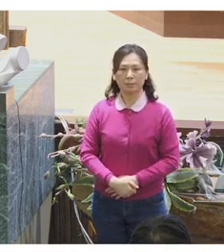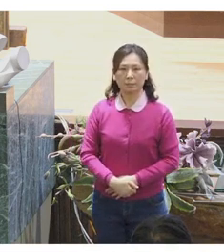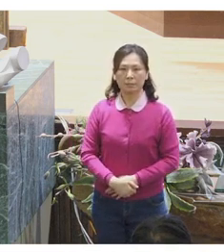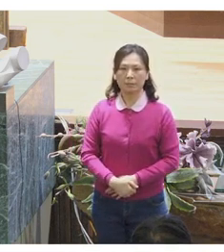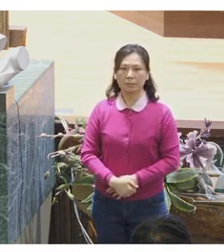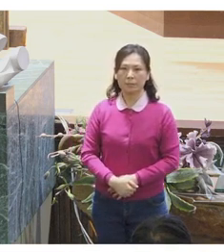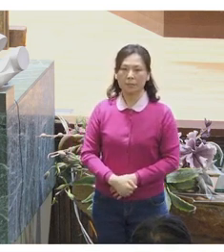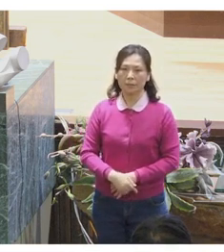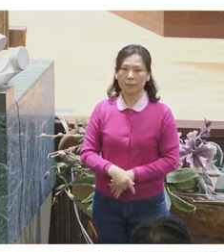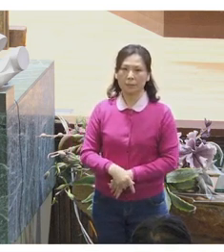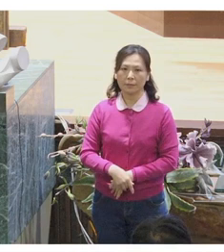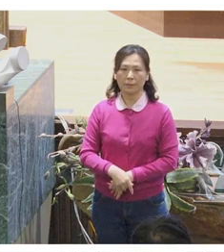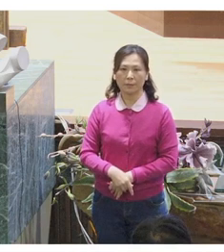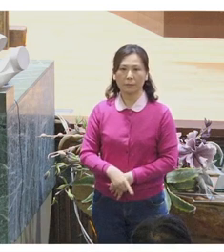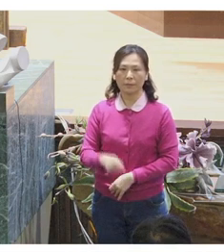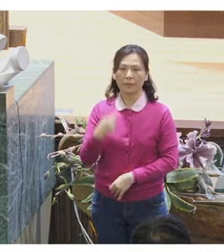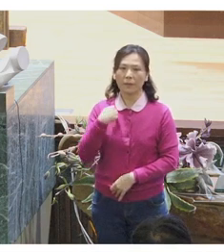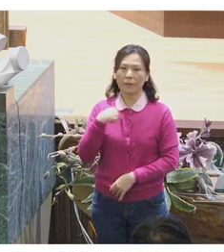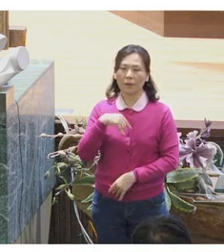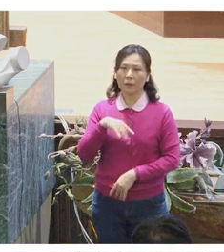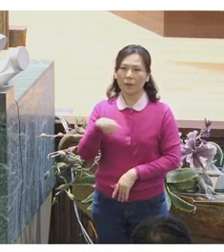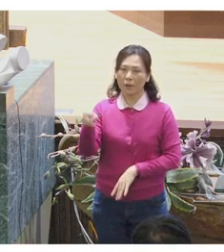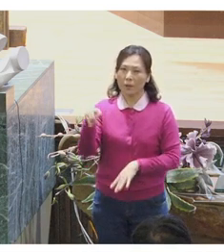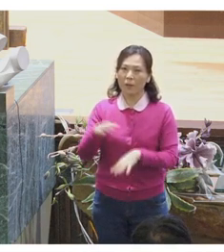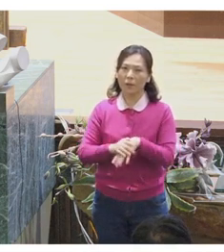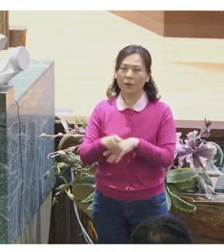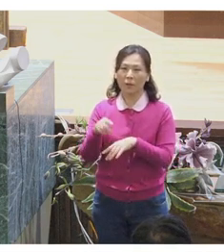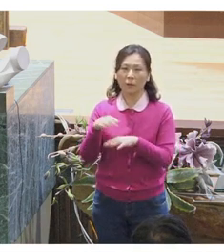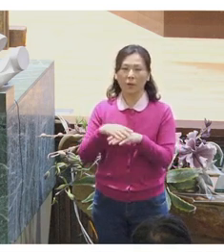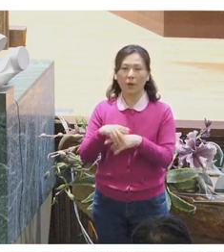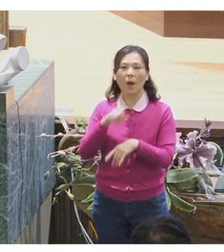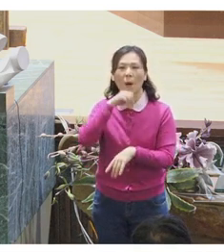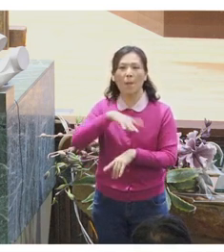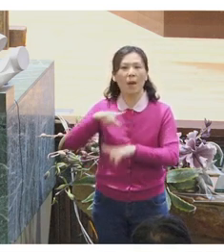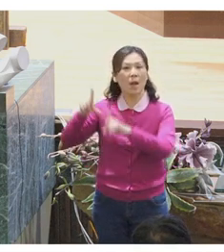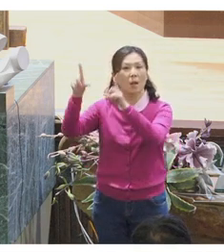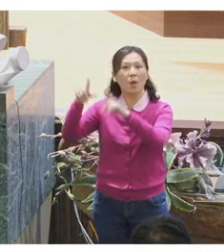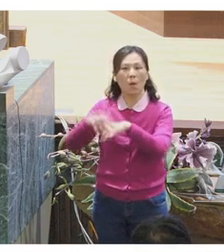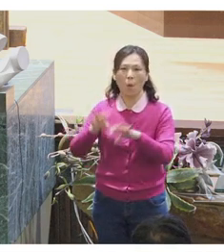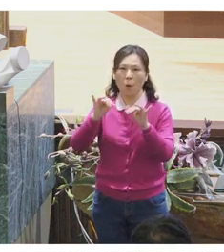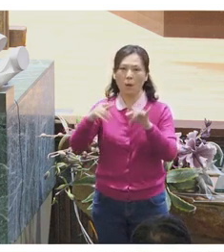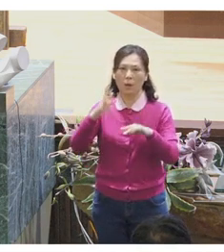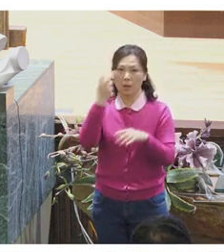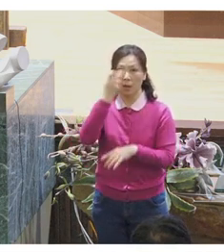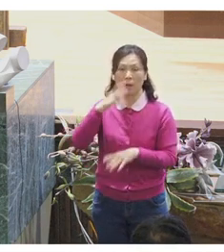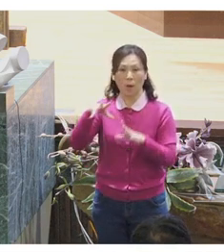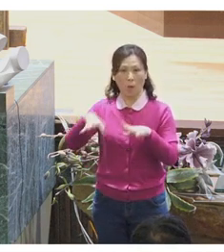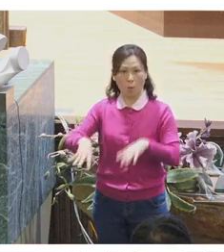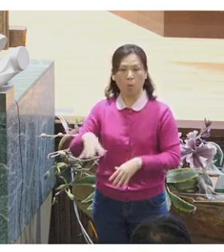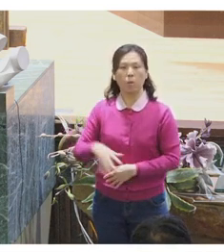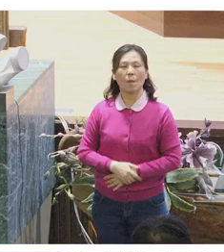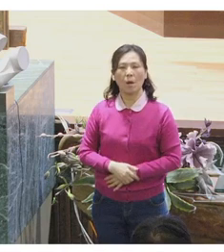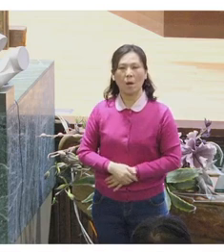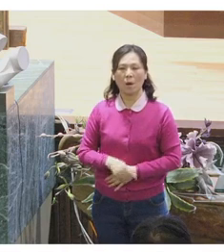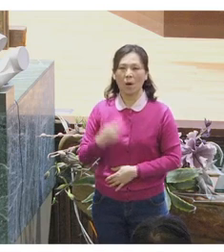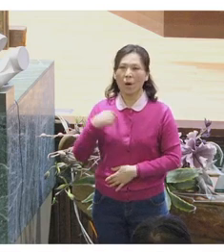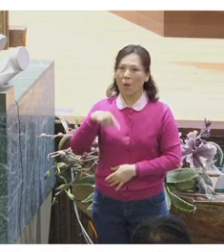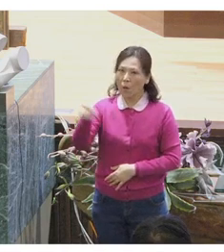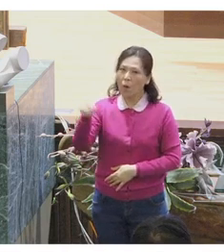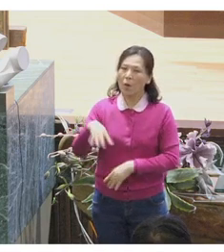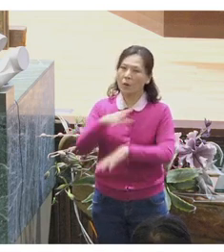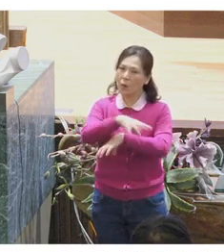凯宁案，我去过了屏东地检署，我去过了环保